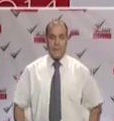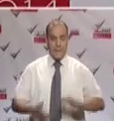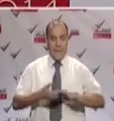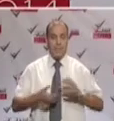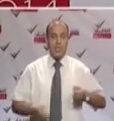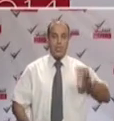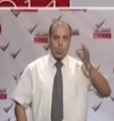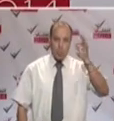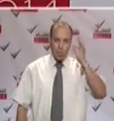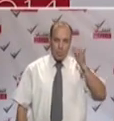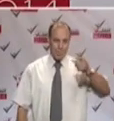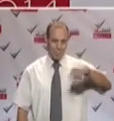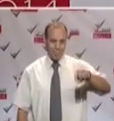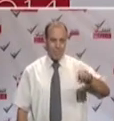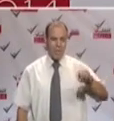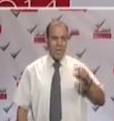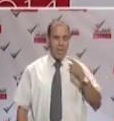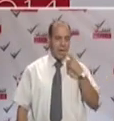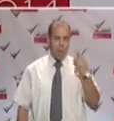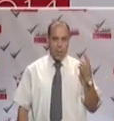الاتحاد من أجل تونس دائرة نابل واحد.